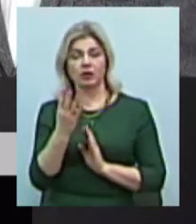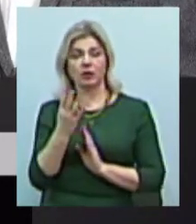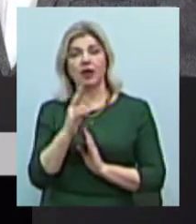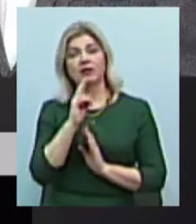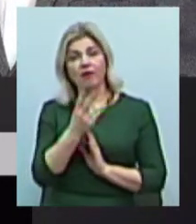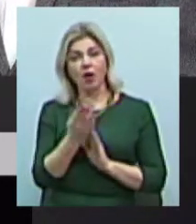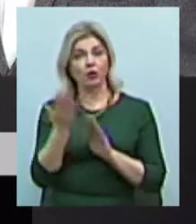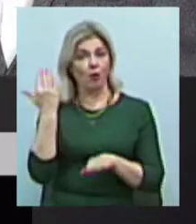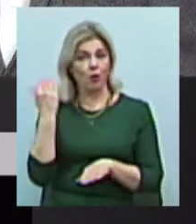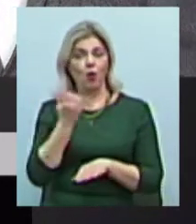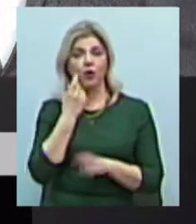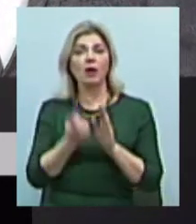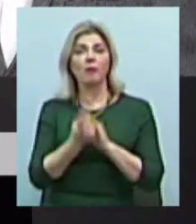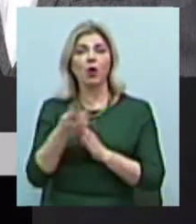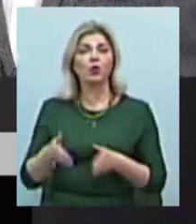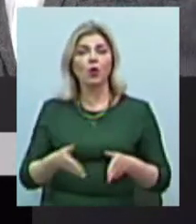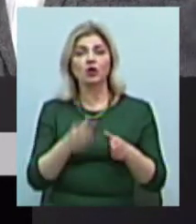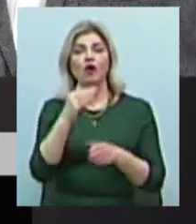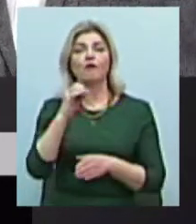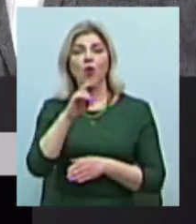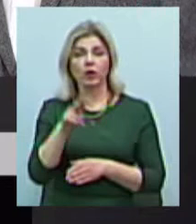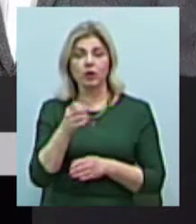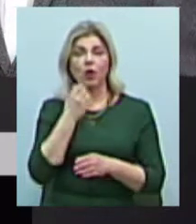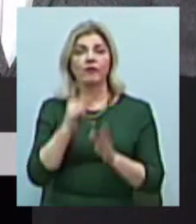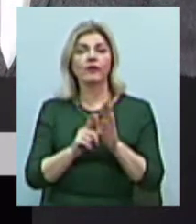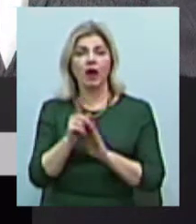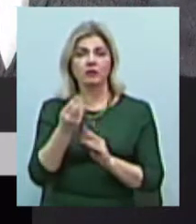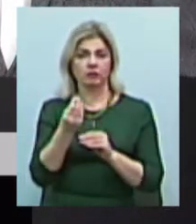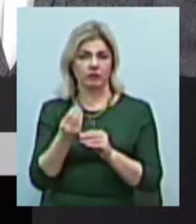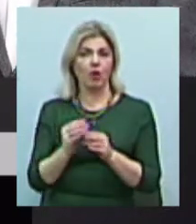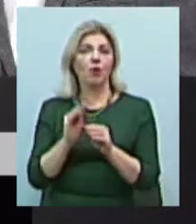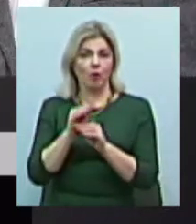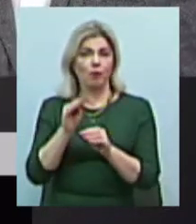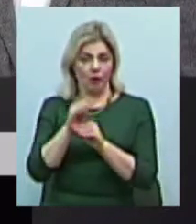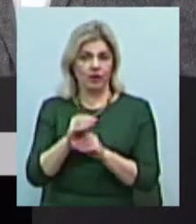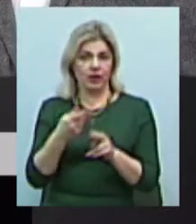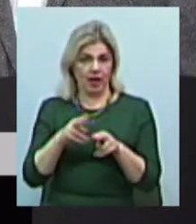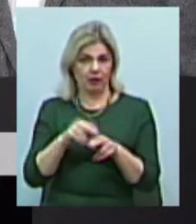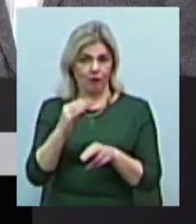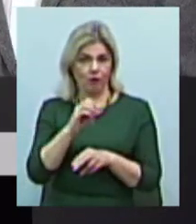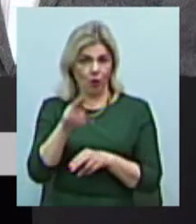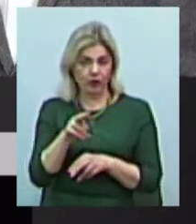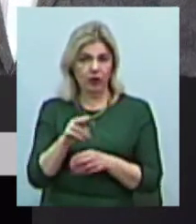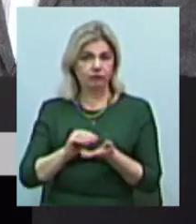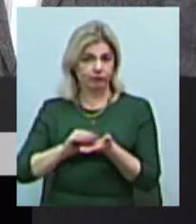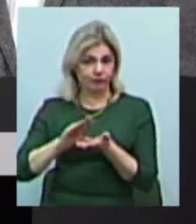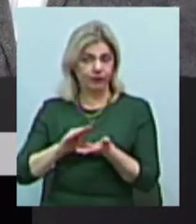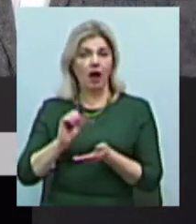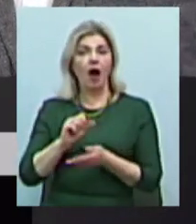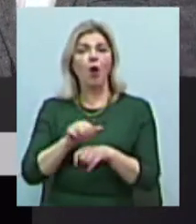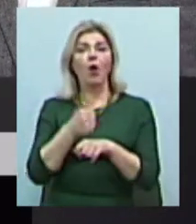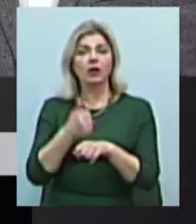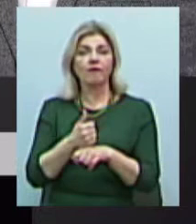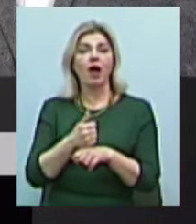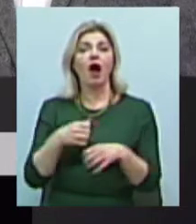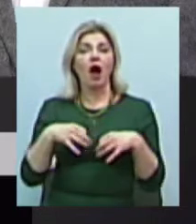2 роки тому, коли з'явився дорожній фонд, коли почалися наповнюватися коштами дорожній фонд. Новак, голова агентства автомобільних